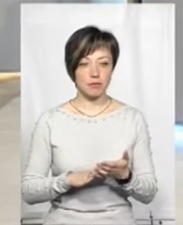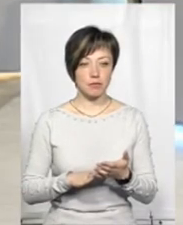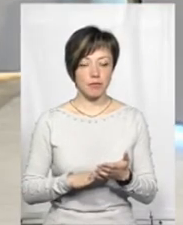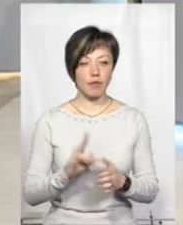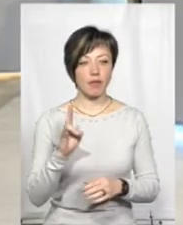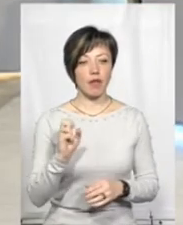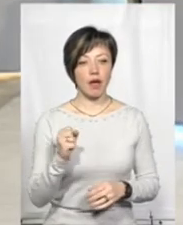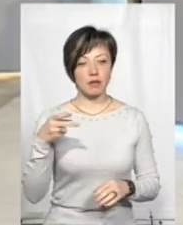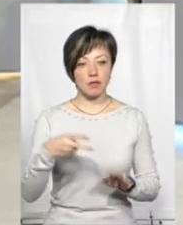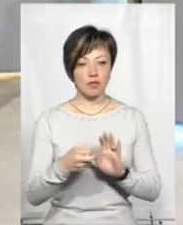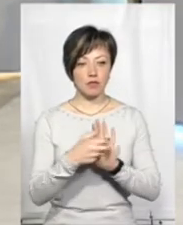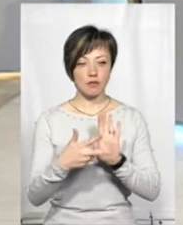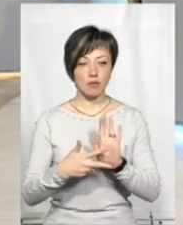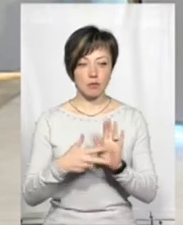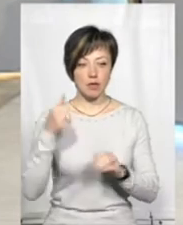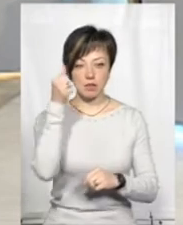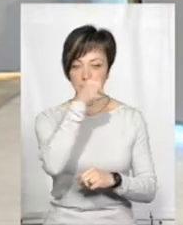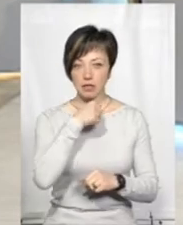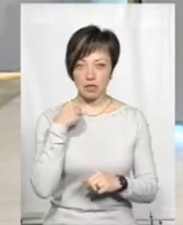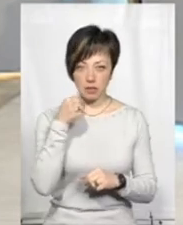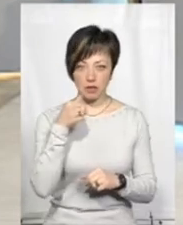На 2018 рік